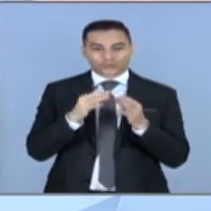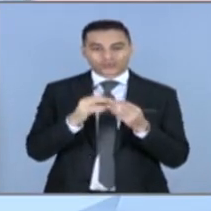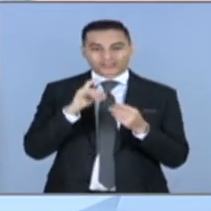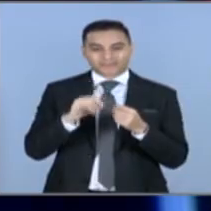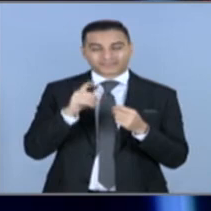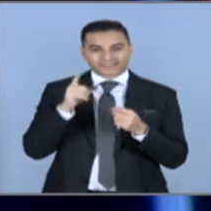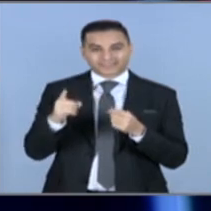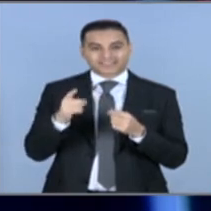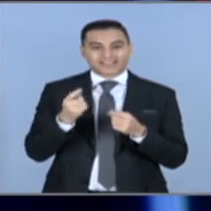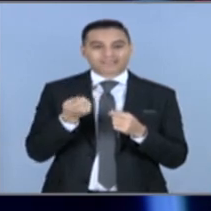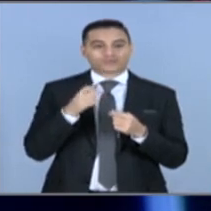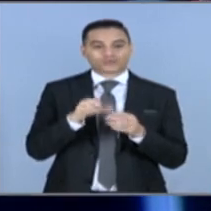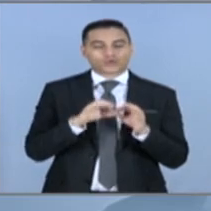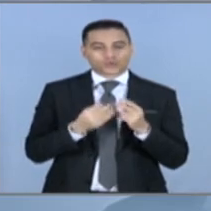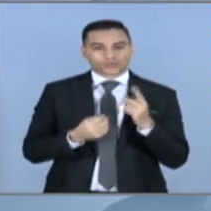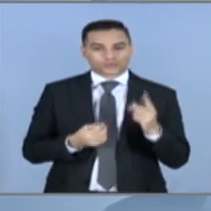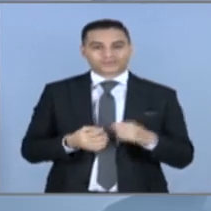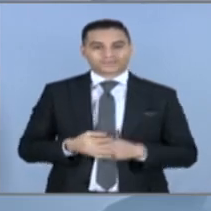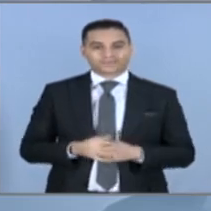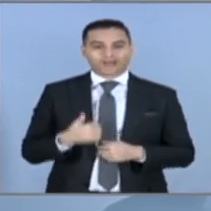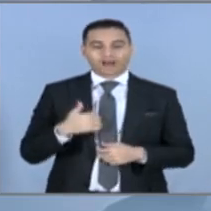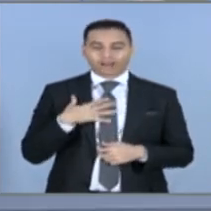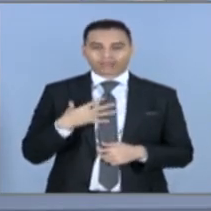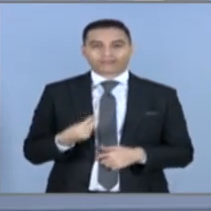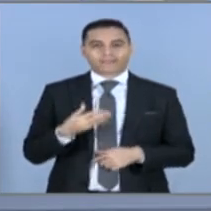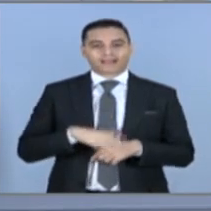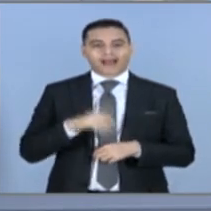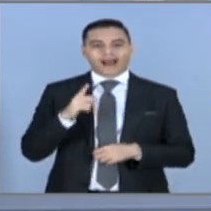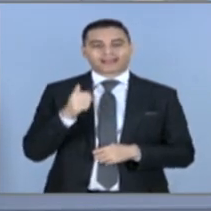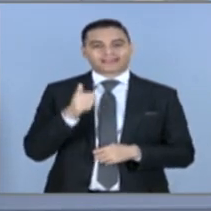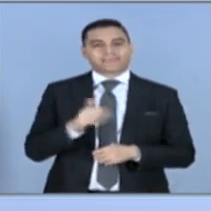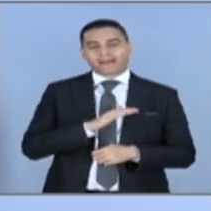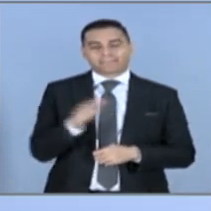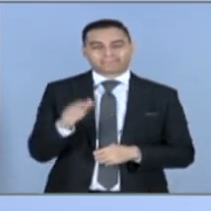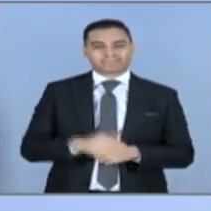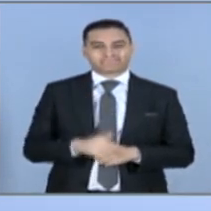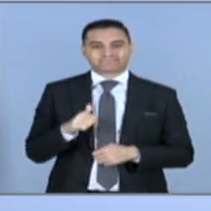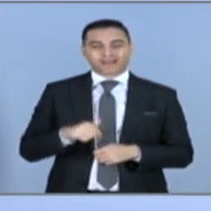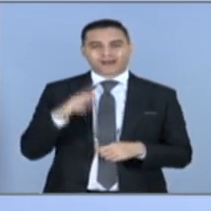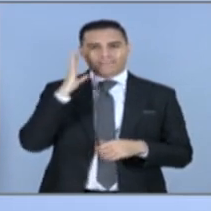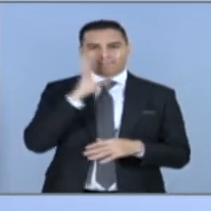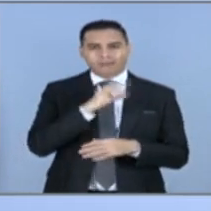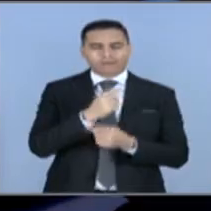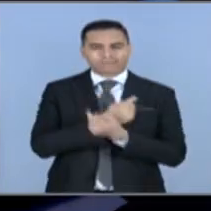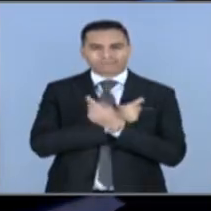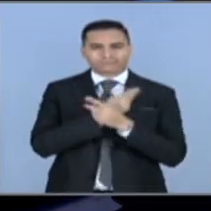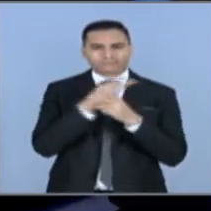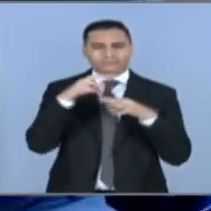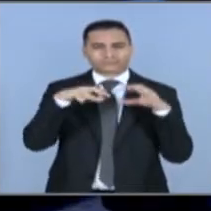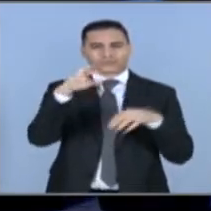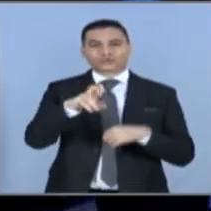ضيف، 95 عائله مسيح. انا كده اطمنت عليك. تمام. لوحات ومعالم والسؤال هو